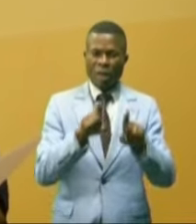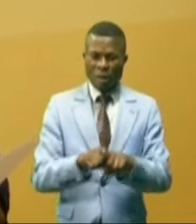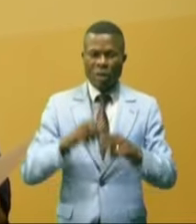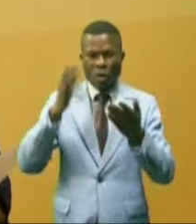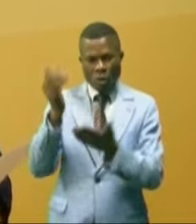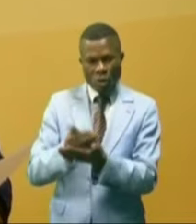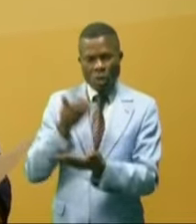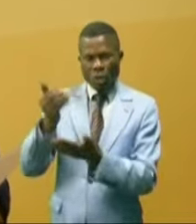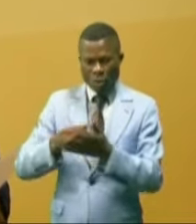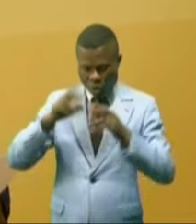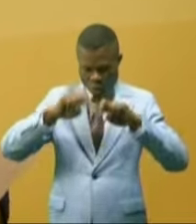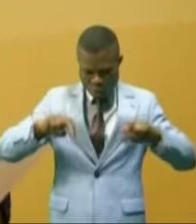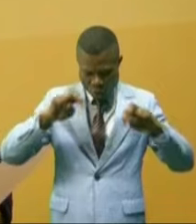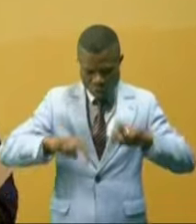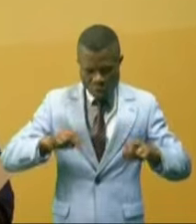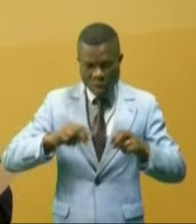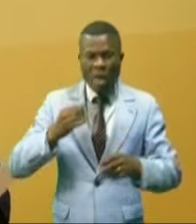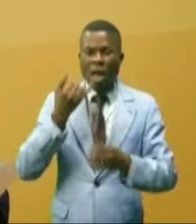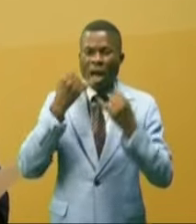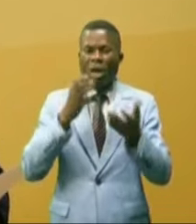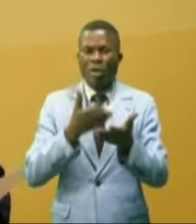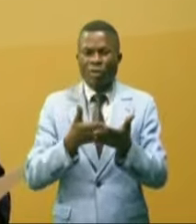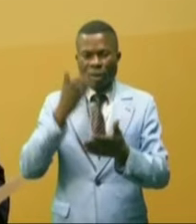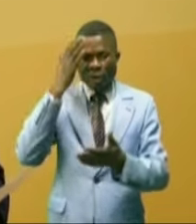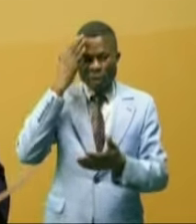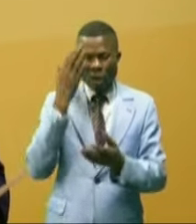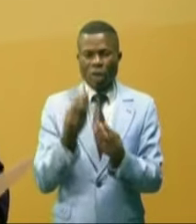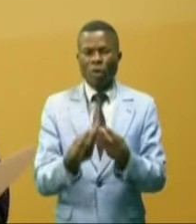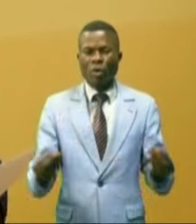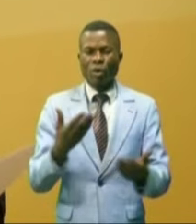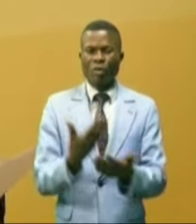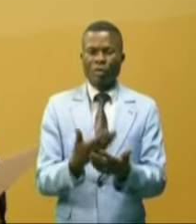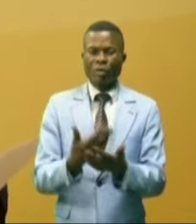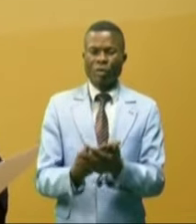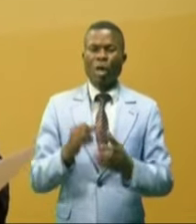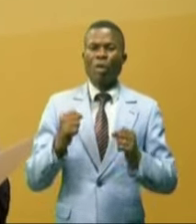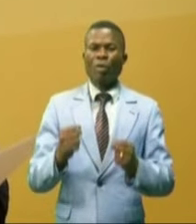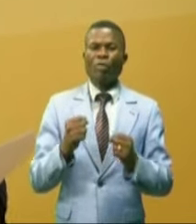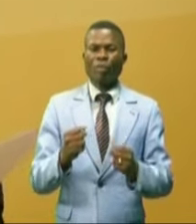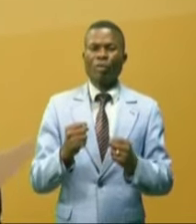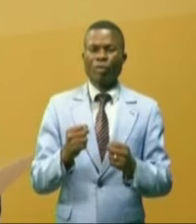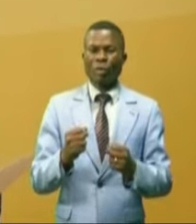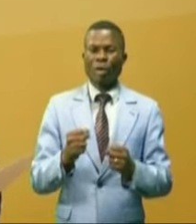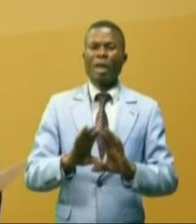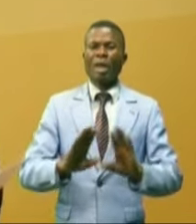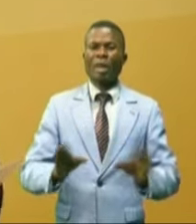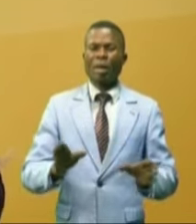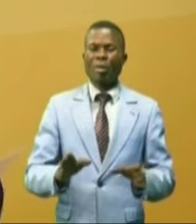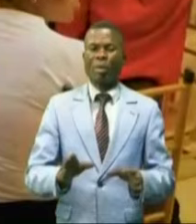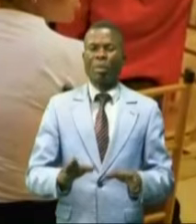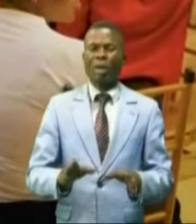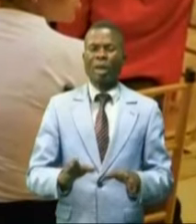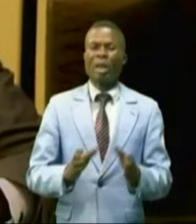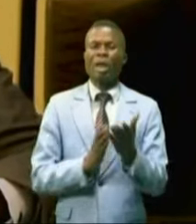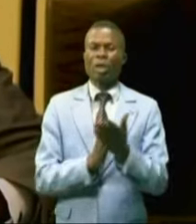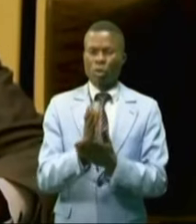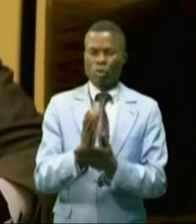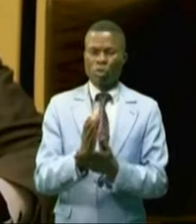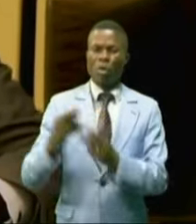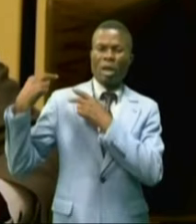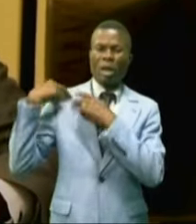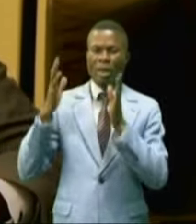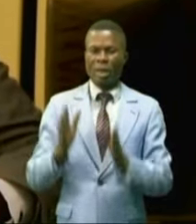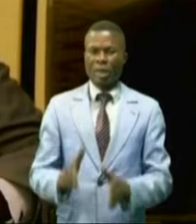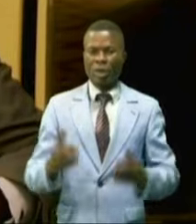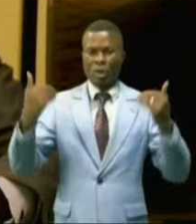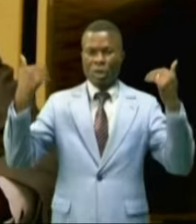exploiter ces informations dans le but de trouver des solutions rapides, efficaces, efficientes, raisonnable et responsable. Le représentant